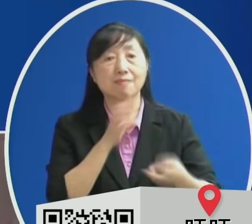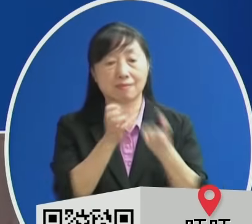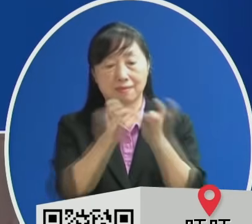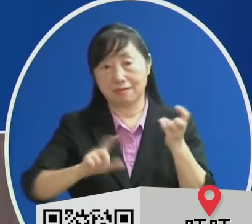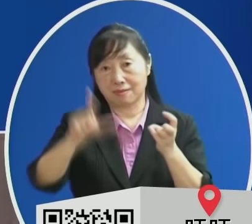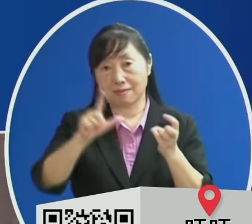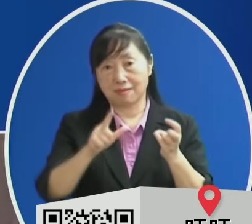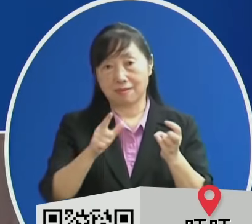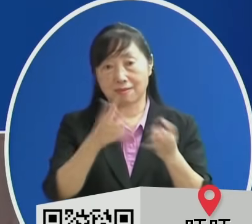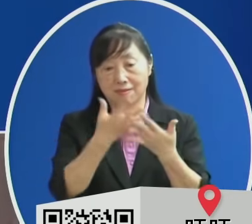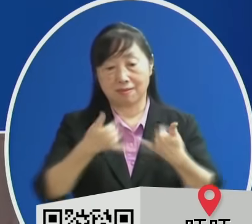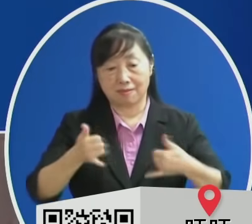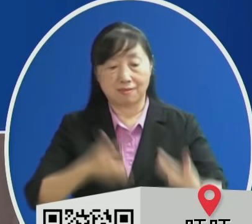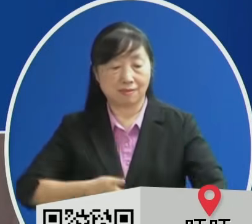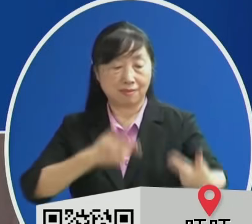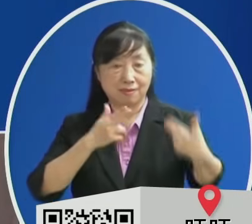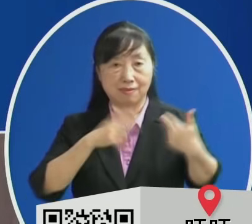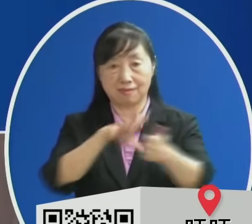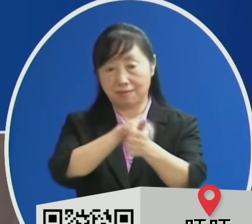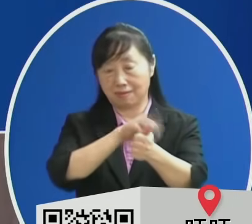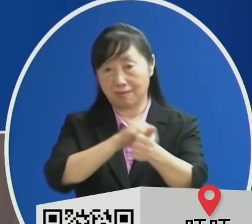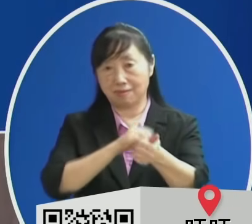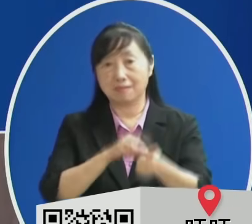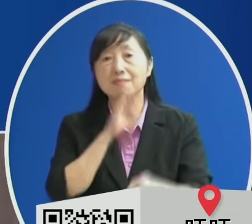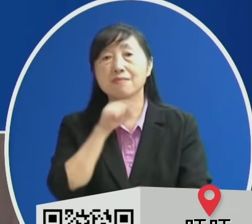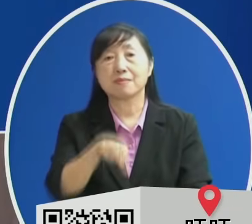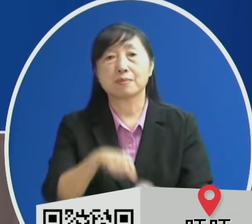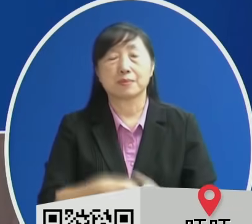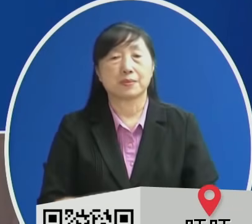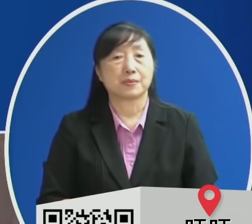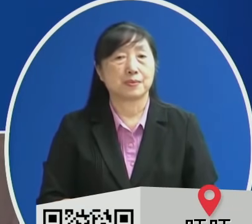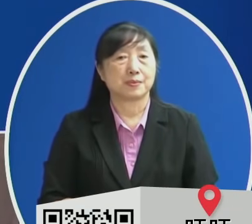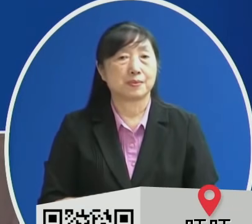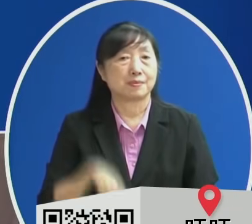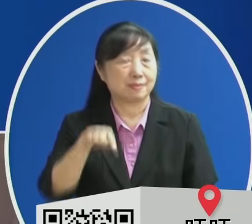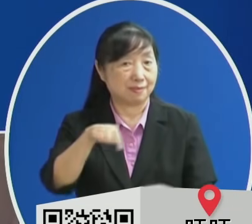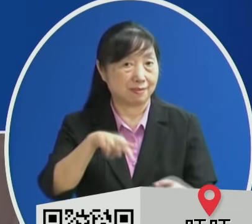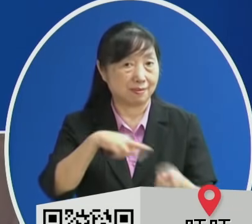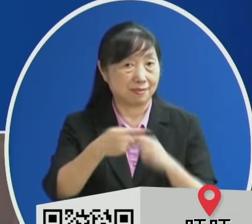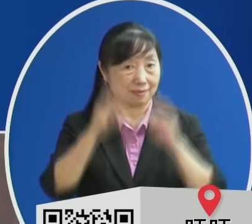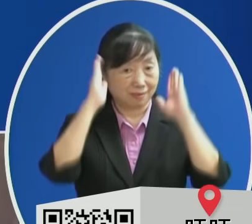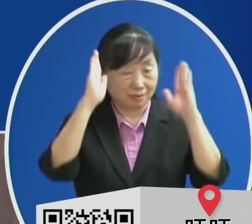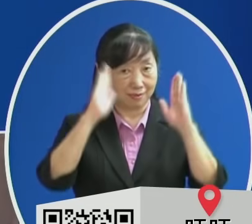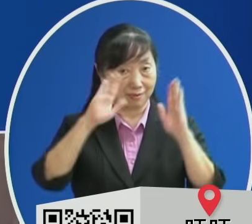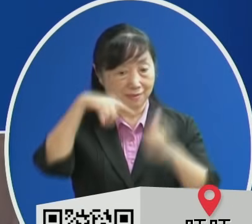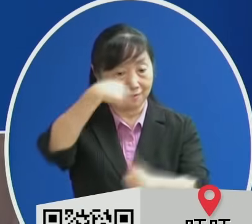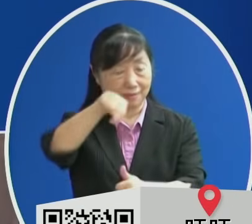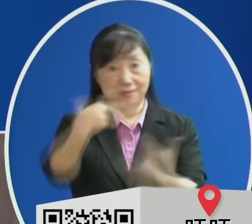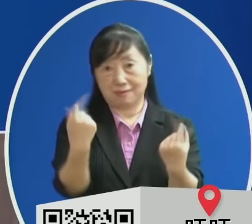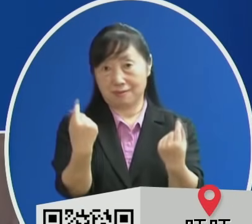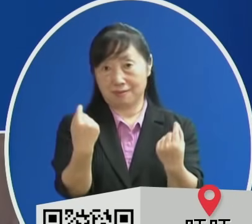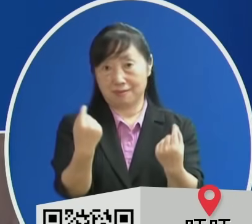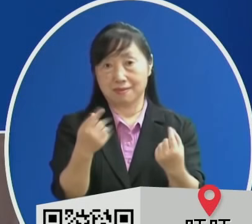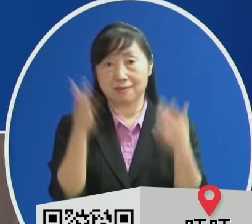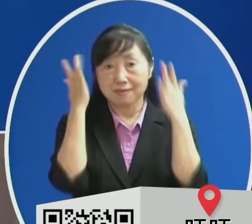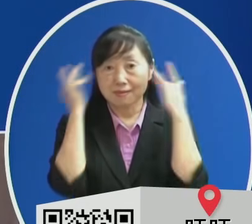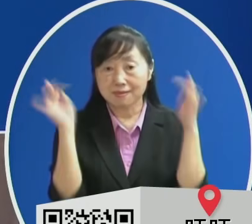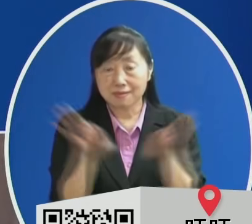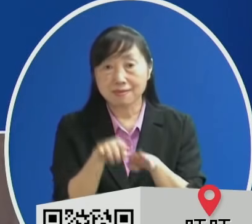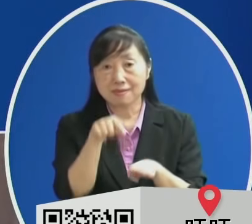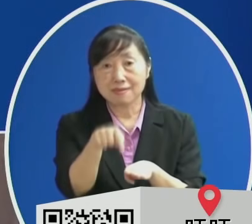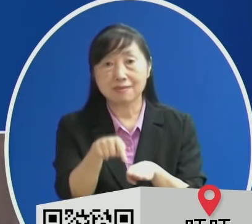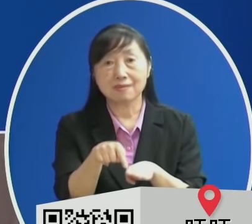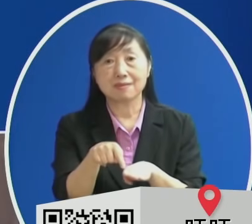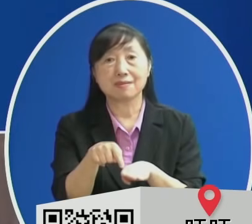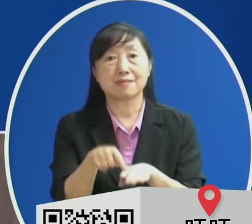上教学的方式来进行，线上教学也视同正式的课程，暑假这个期间呢，